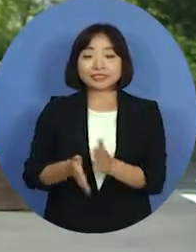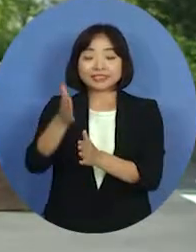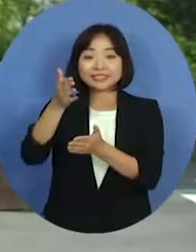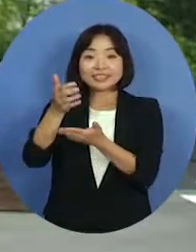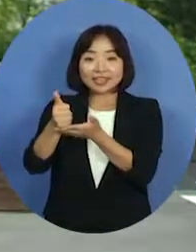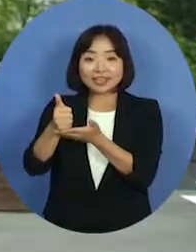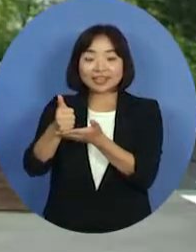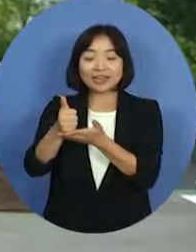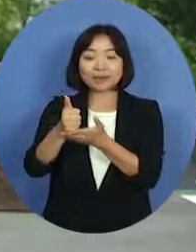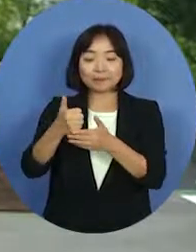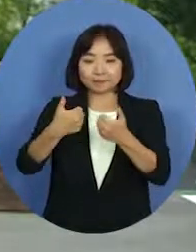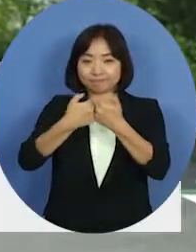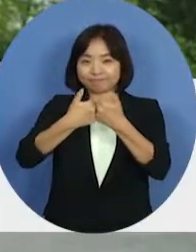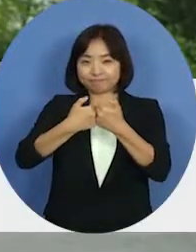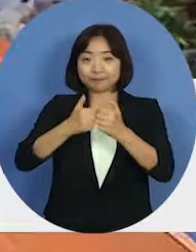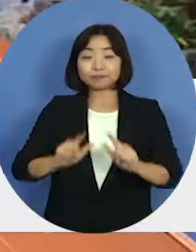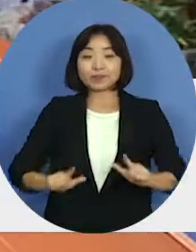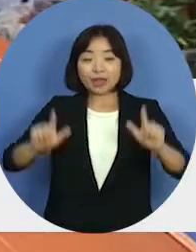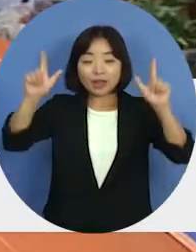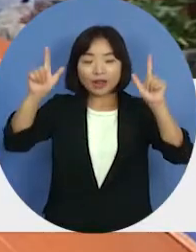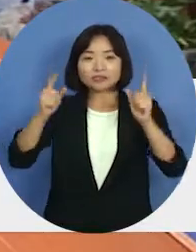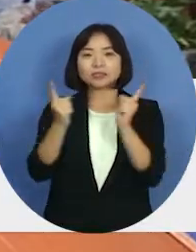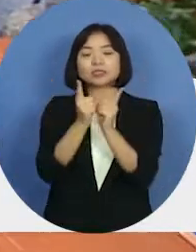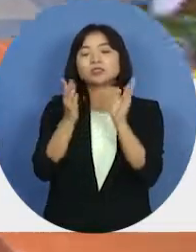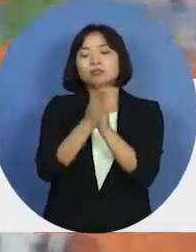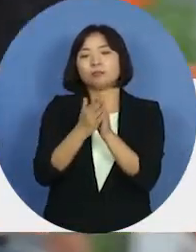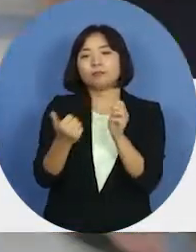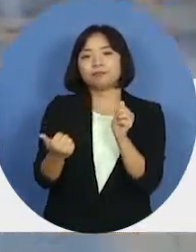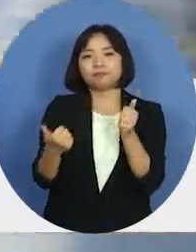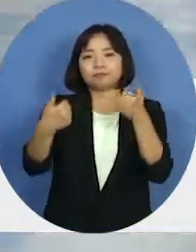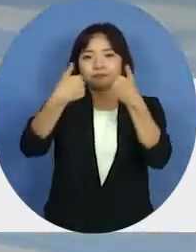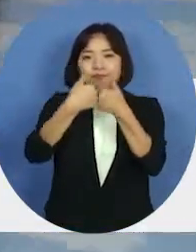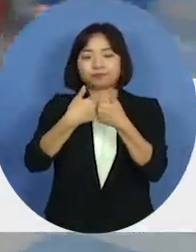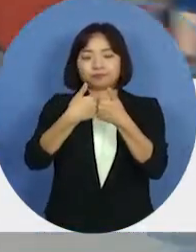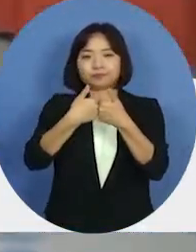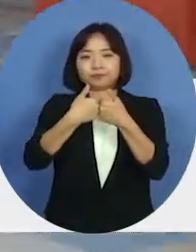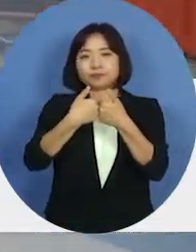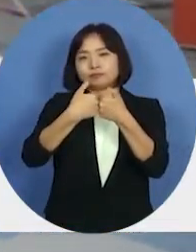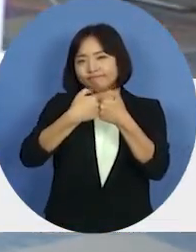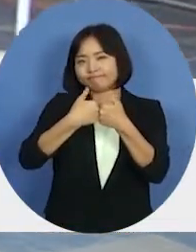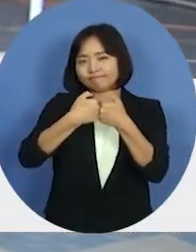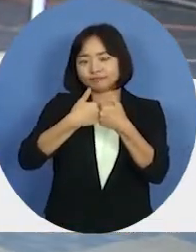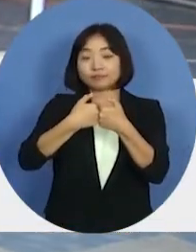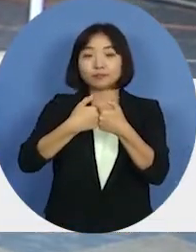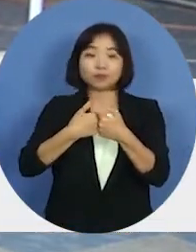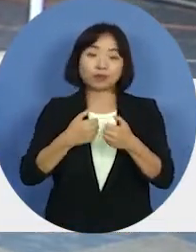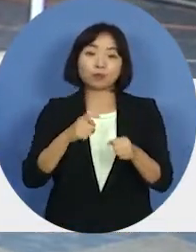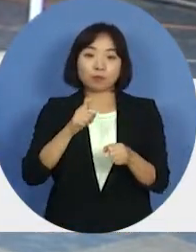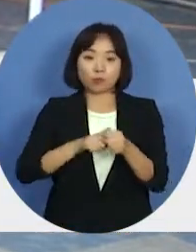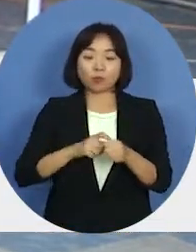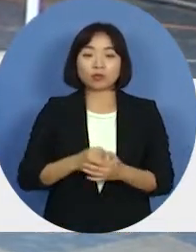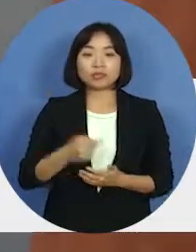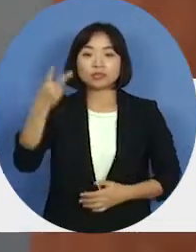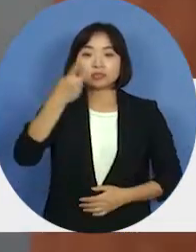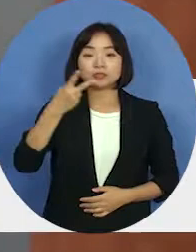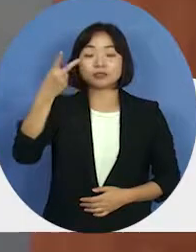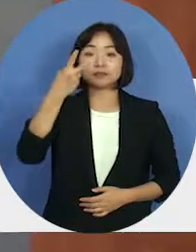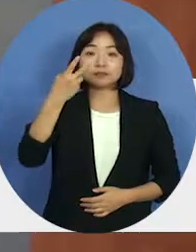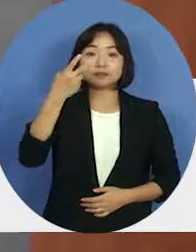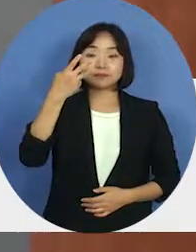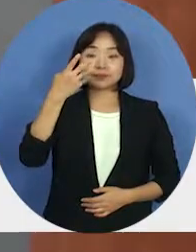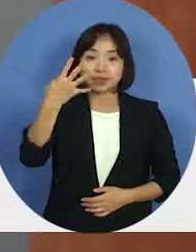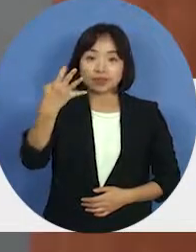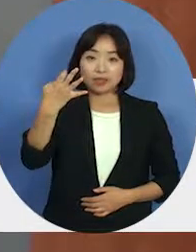시장과 민원 상담의 날은 공주시장이 시민과 직접 소통하는 참여 행정을 구현하기 위해 지난 2014년부터